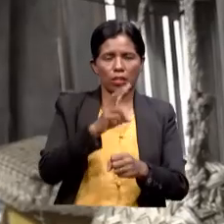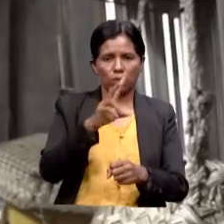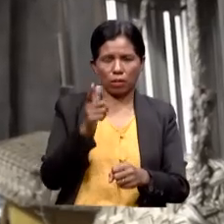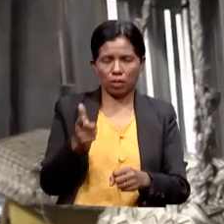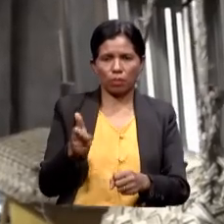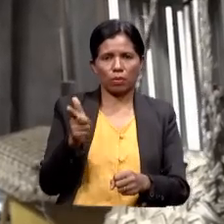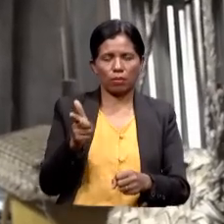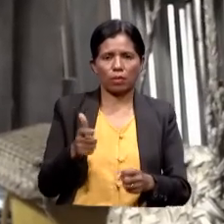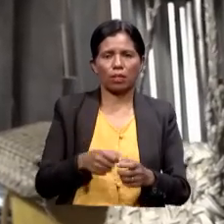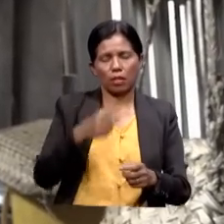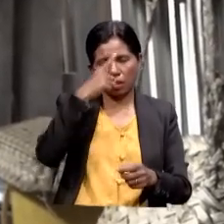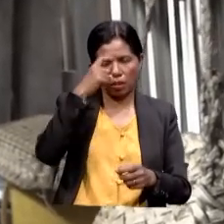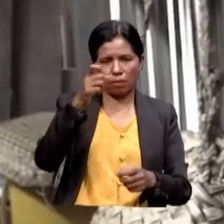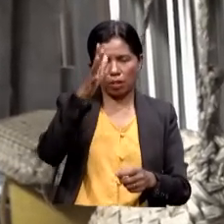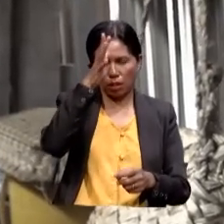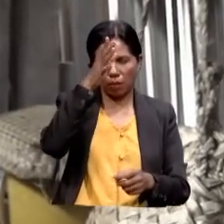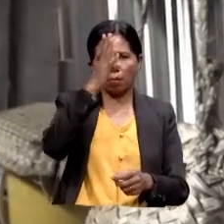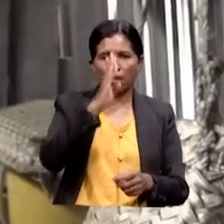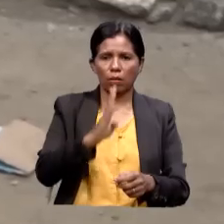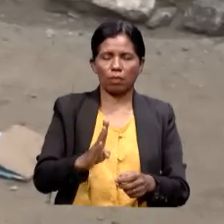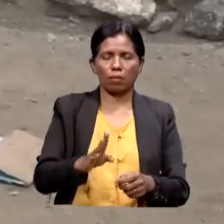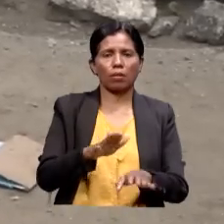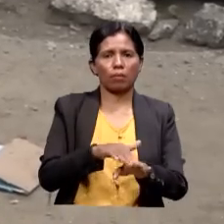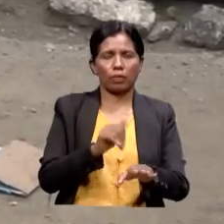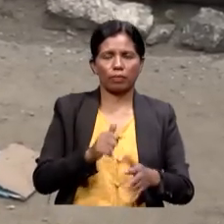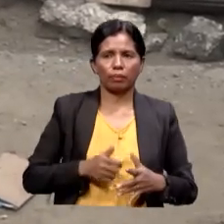nulu, tamba aman maromak boluona.